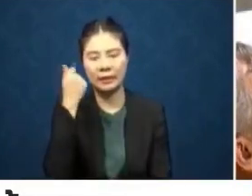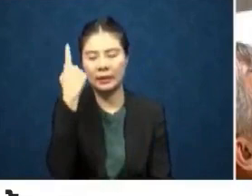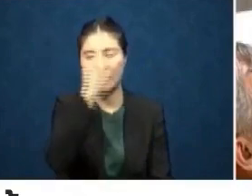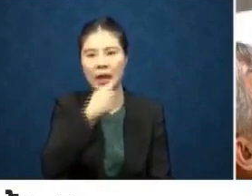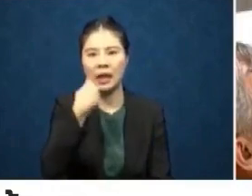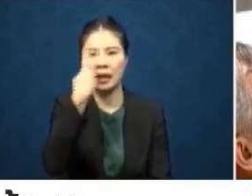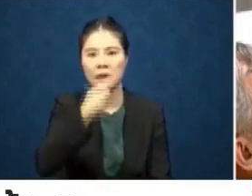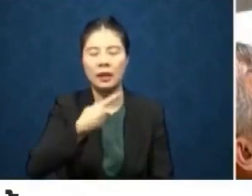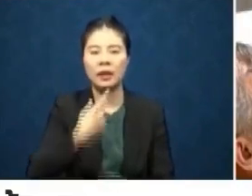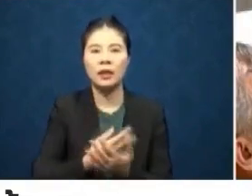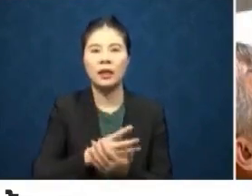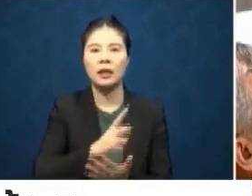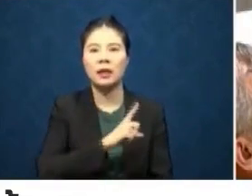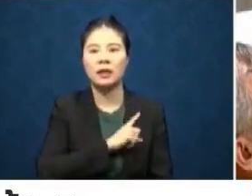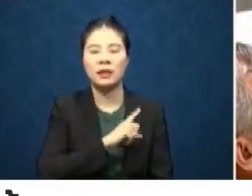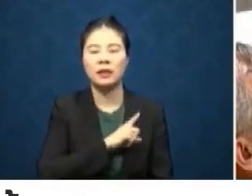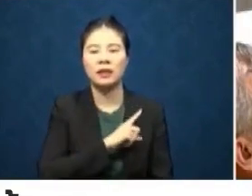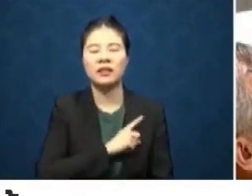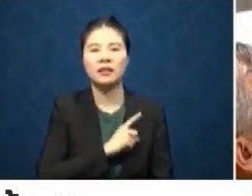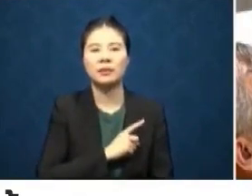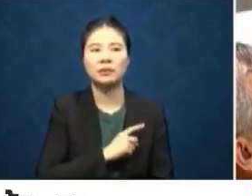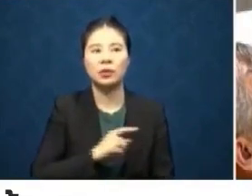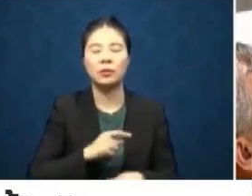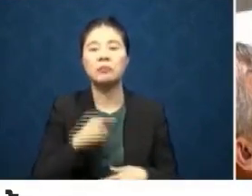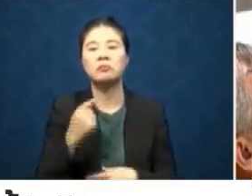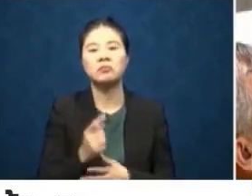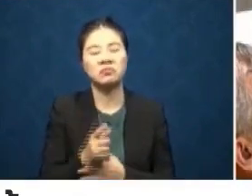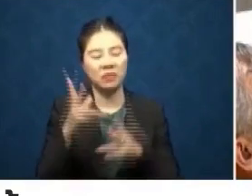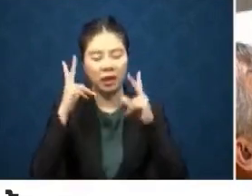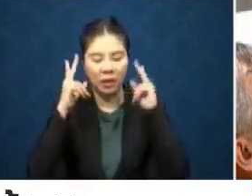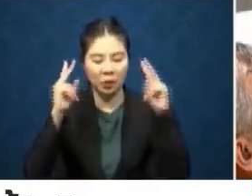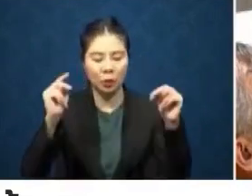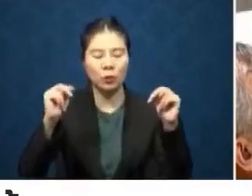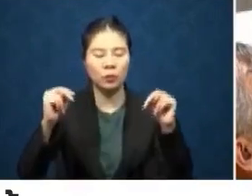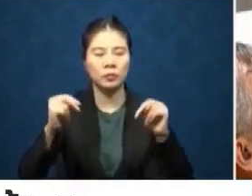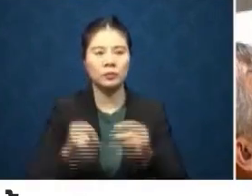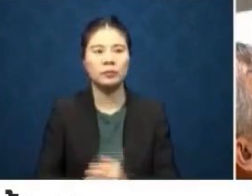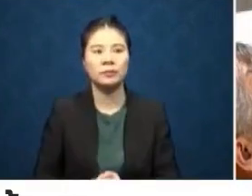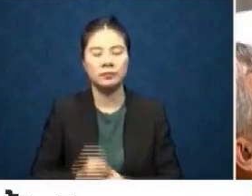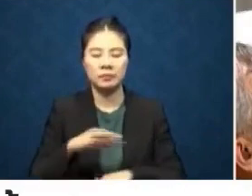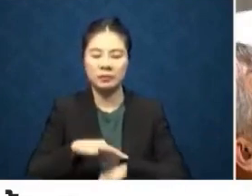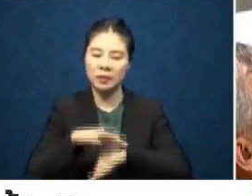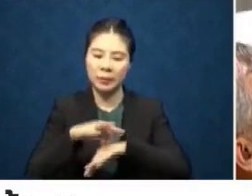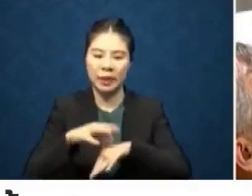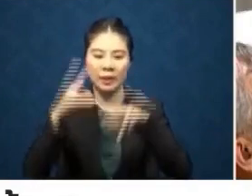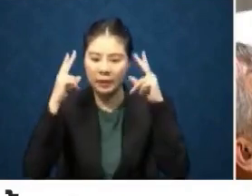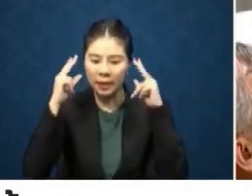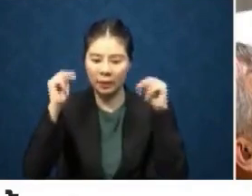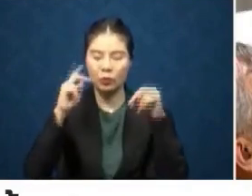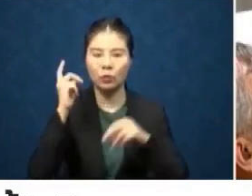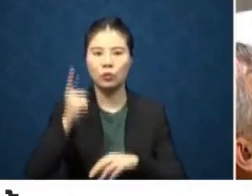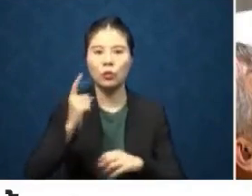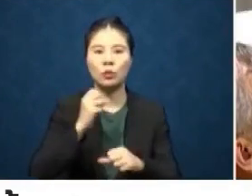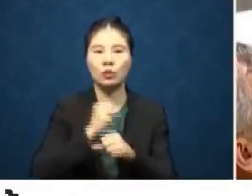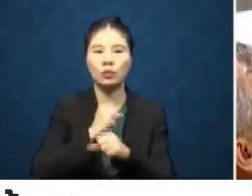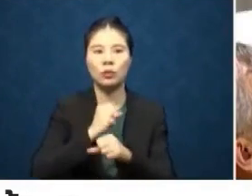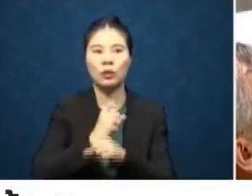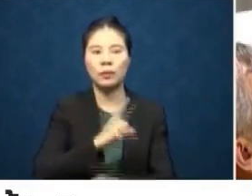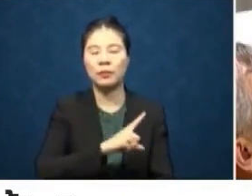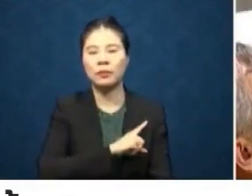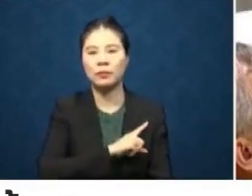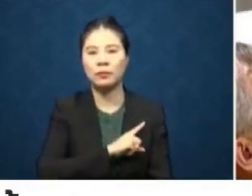รับผิดชอบคือคุณเศรษฐาทวีศิลป์นะครับในฐานะนายกรัฐมนตรีรัฐมนตรีว่าการกระทรวงการ